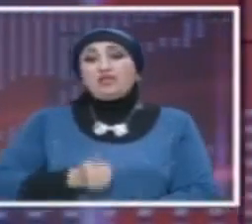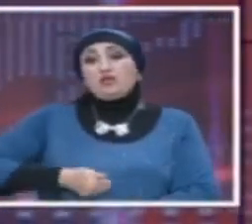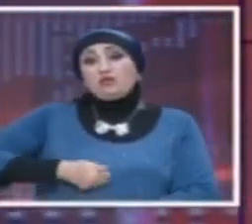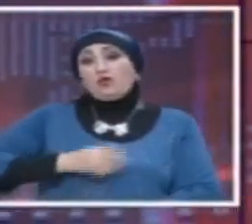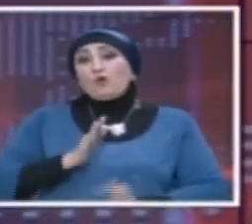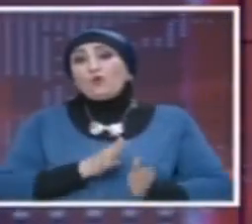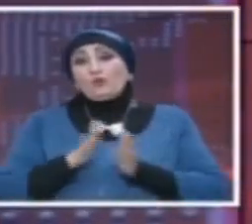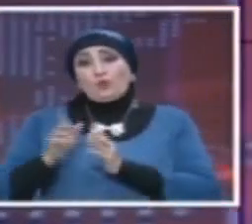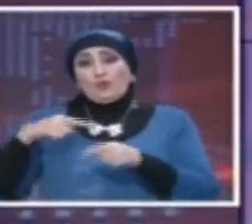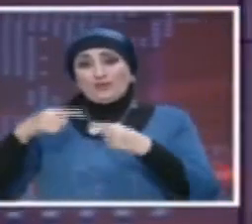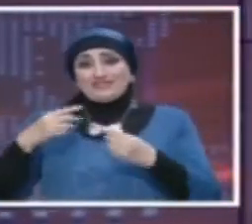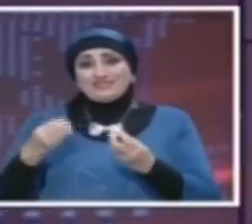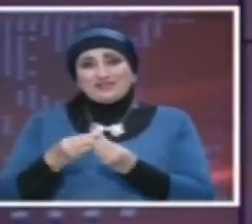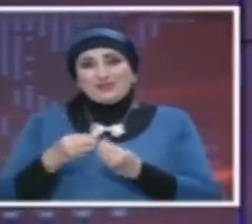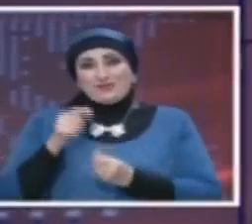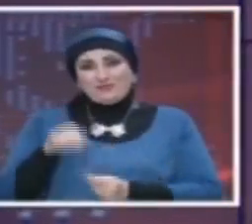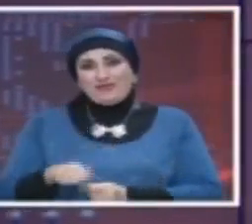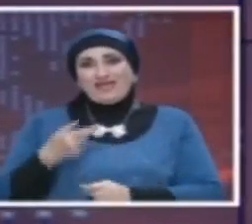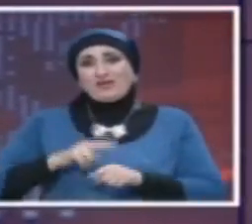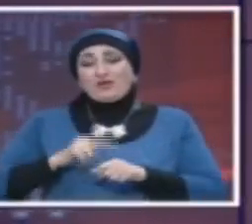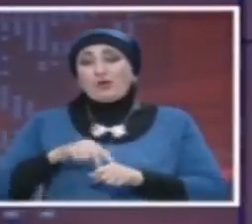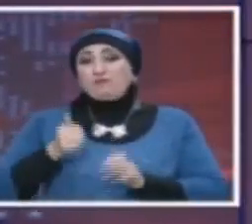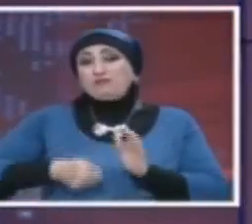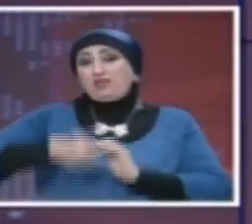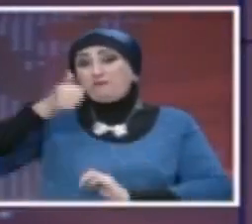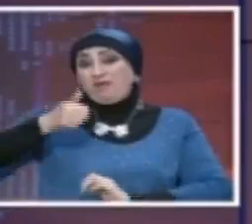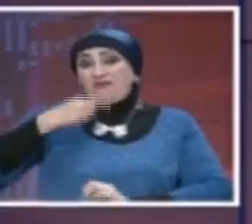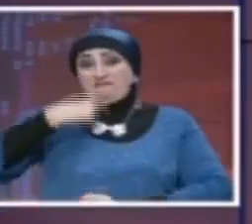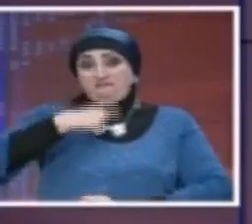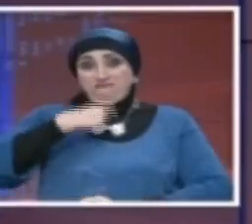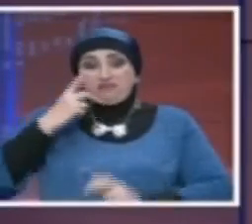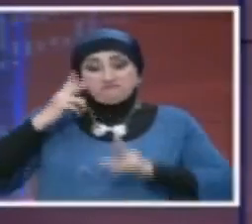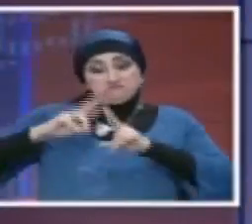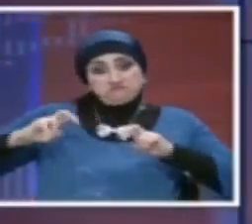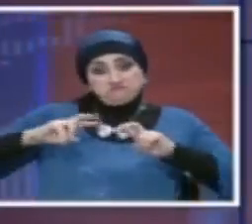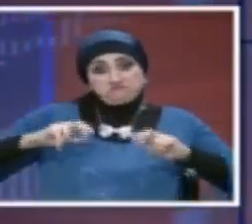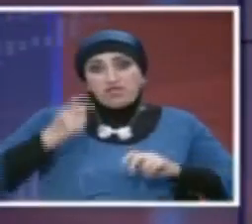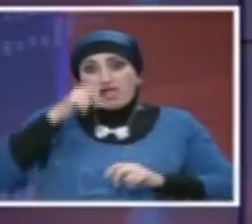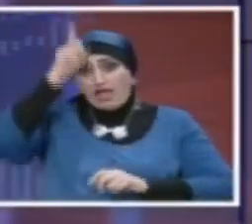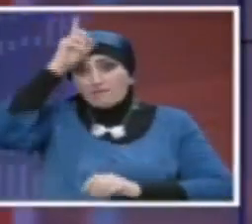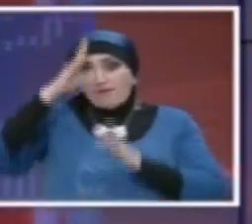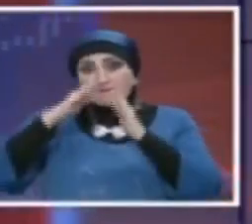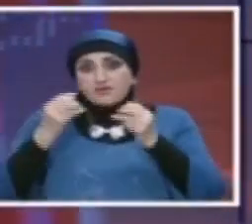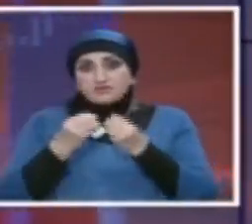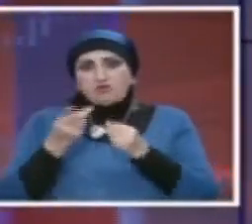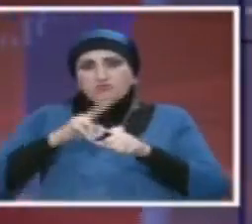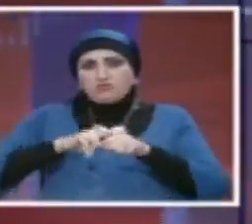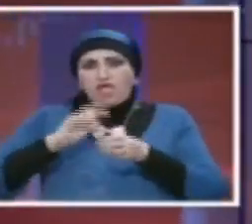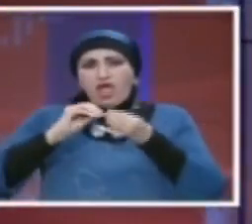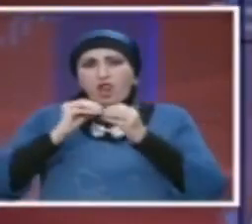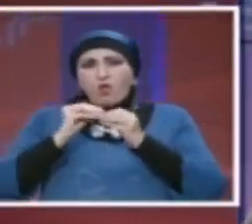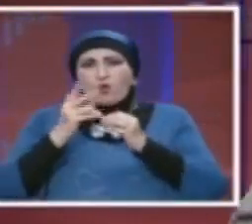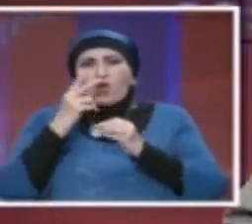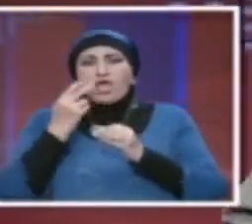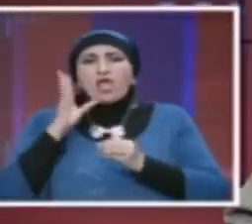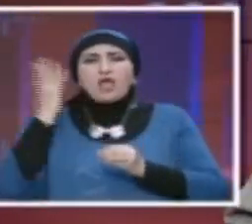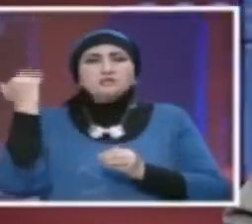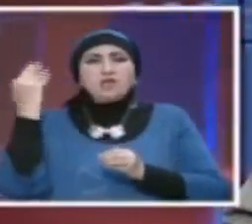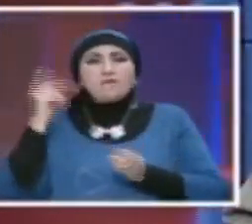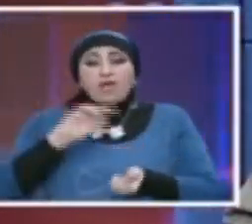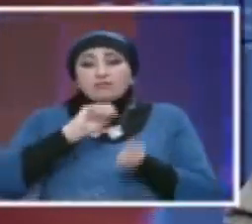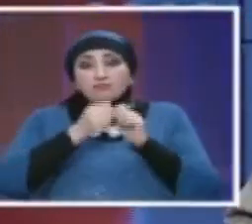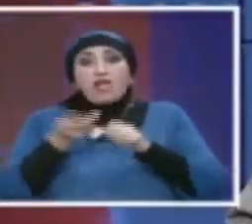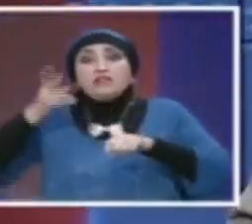وما زلنا مشاهدينا الكرام في ملف الأثار، حيث تمكن فريق بحثي ألماني مصري من إعادة الألوان الأصلية للنقوش